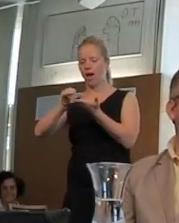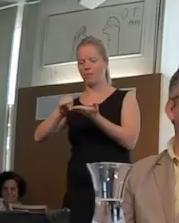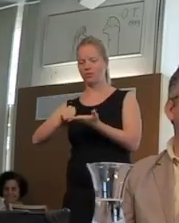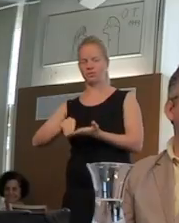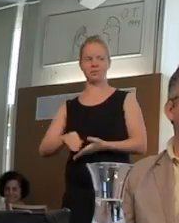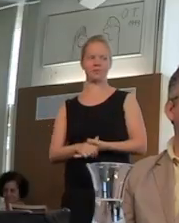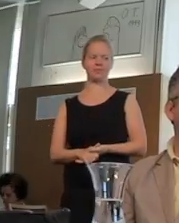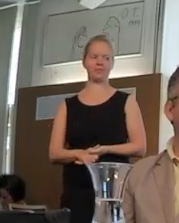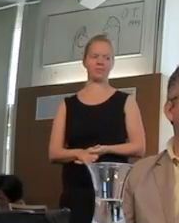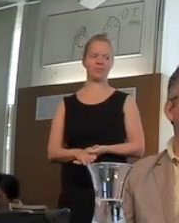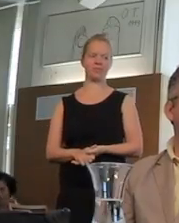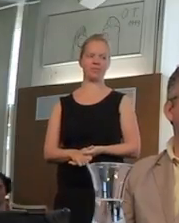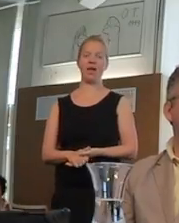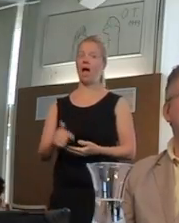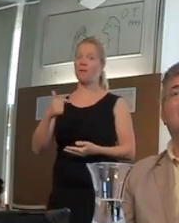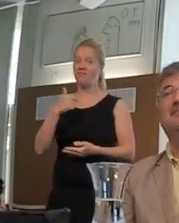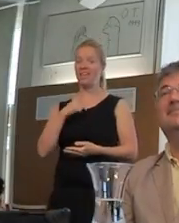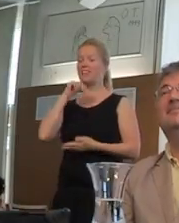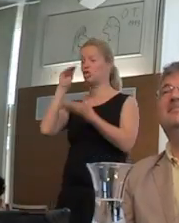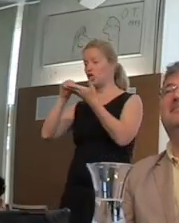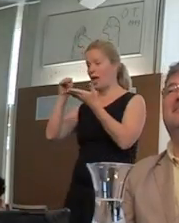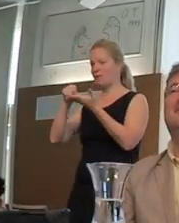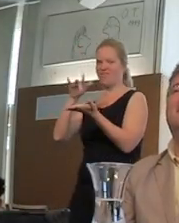wir nicht nach Zeilen von der Wahl zum Glück. Ne?